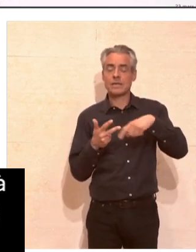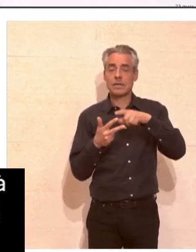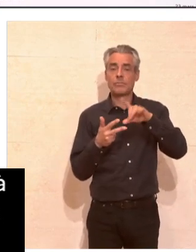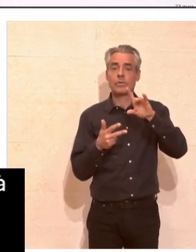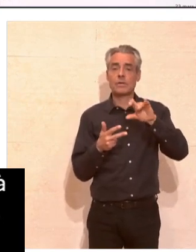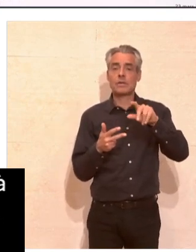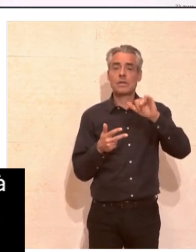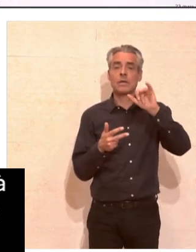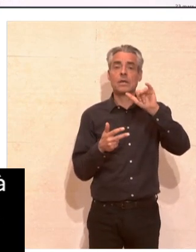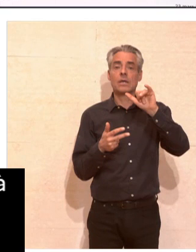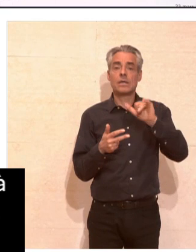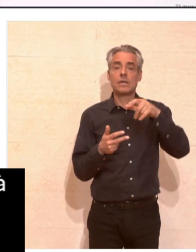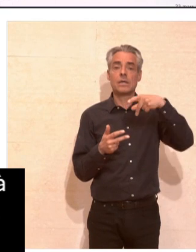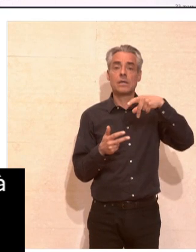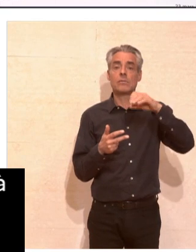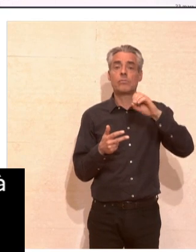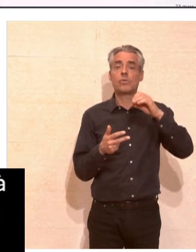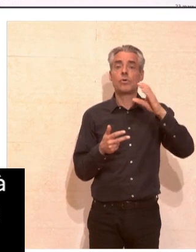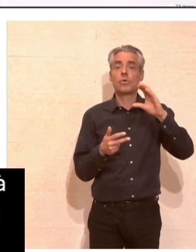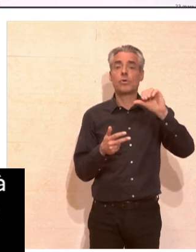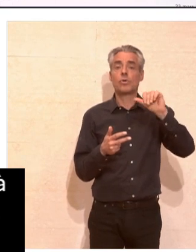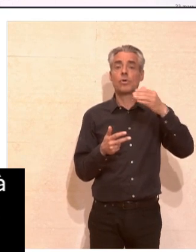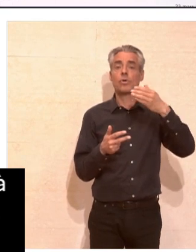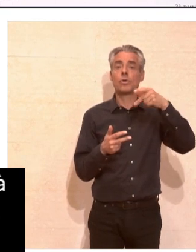fameux hippocampe. Et